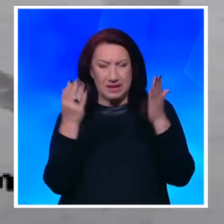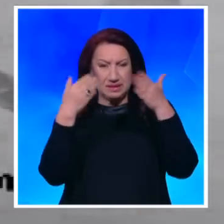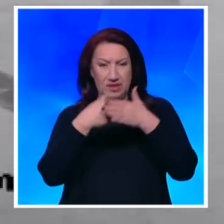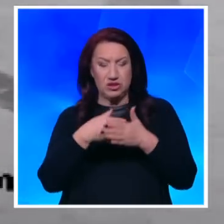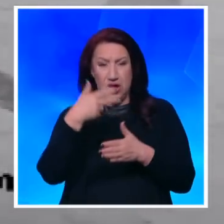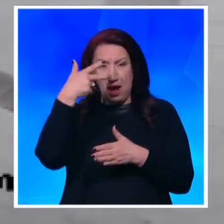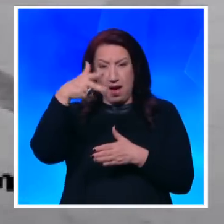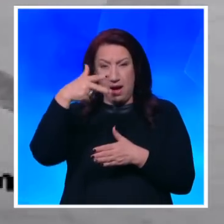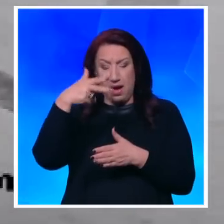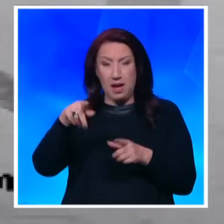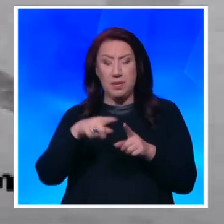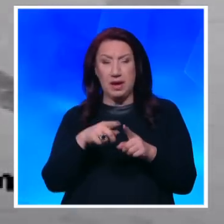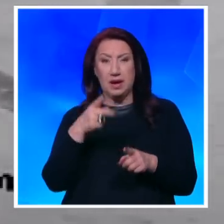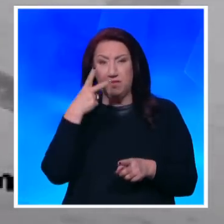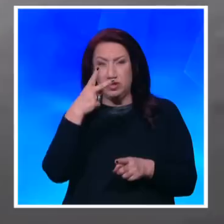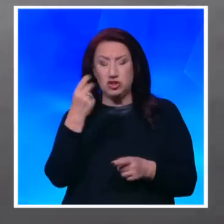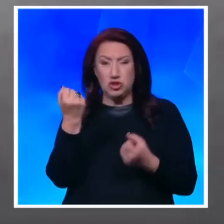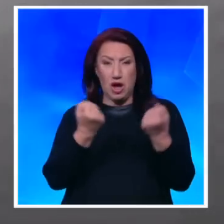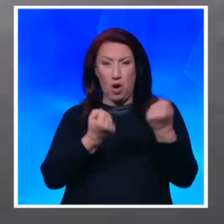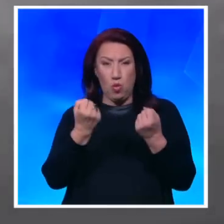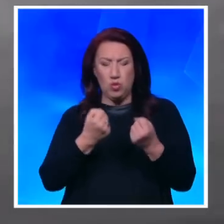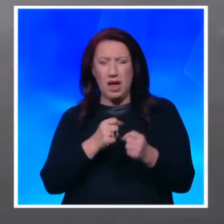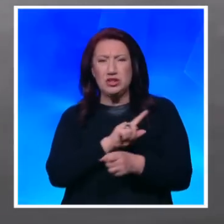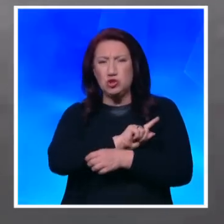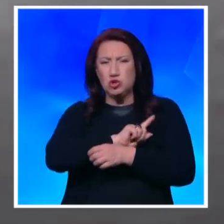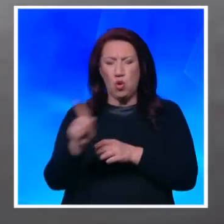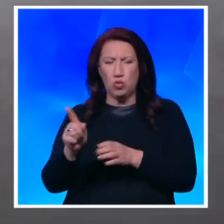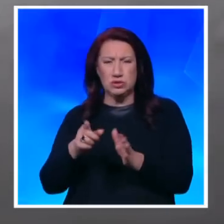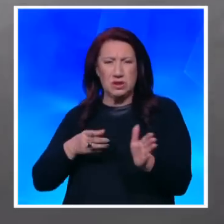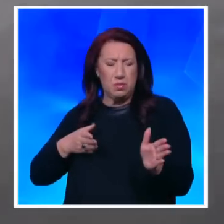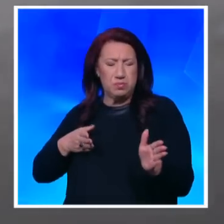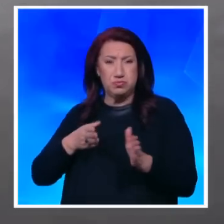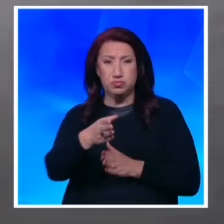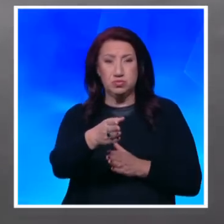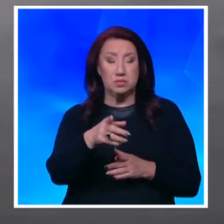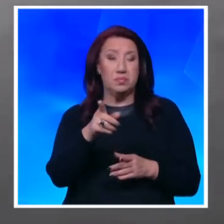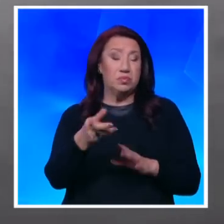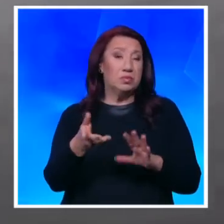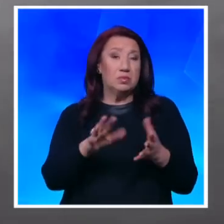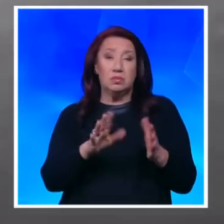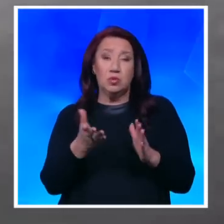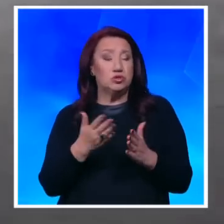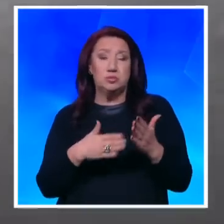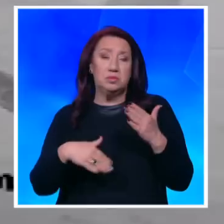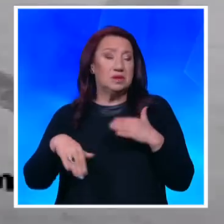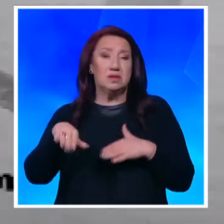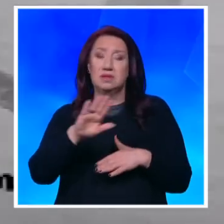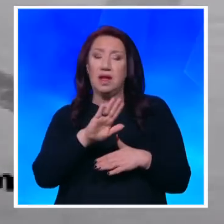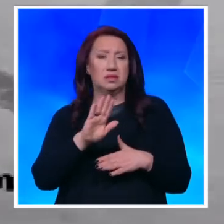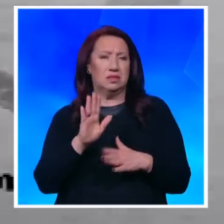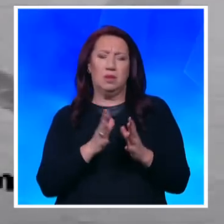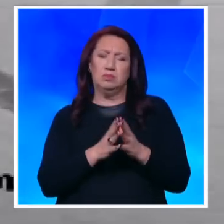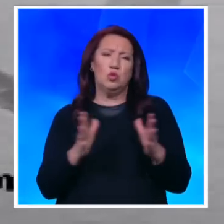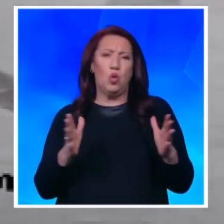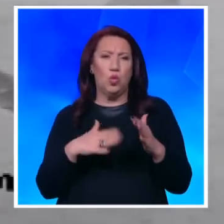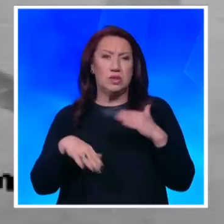булевард Сливница засичат автомобила на 18-годишния шофьор. Според разследващите, скоростта е много над ограничението от 50